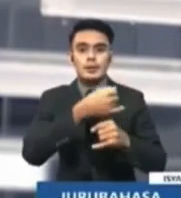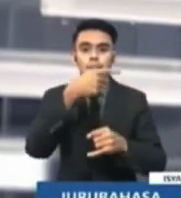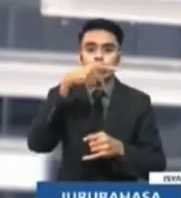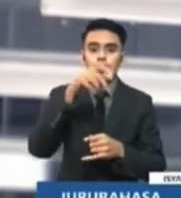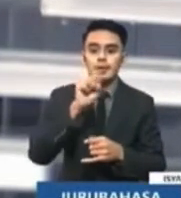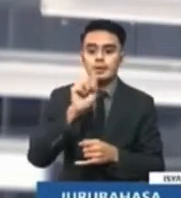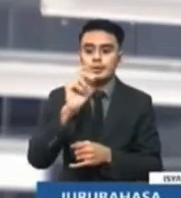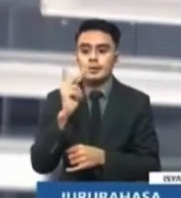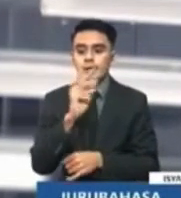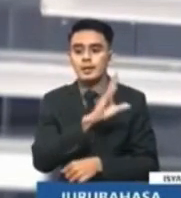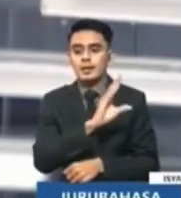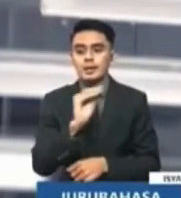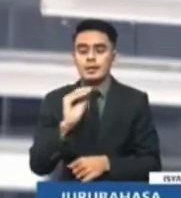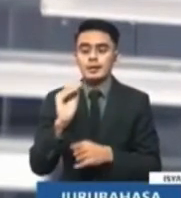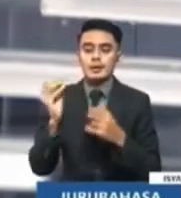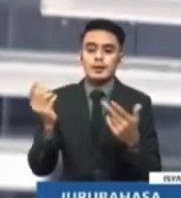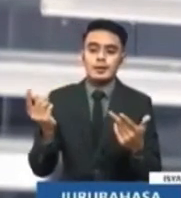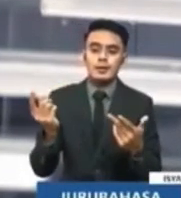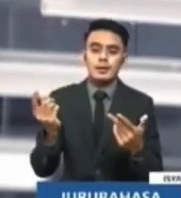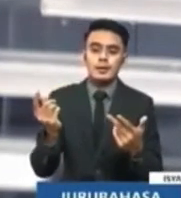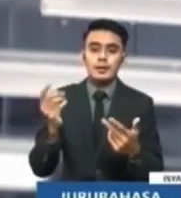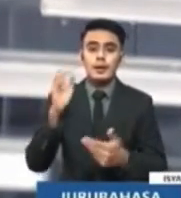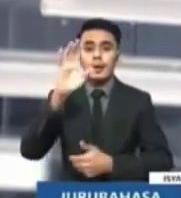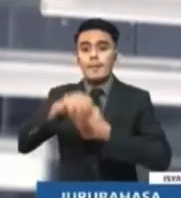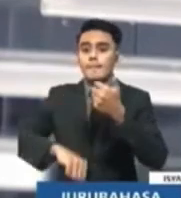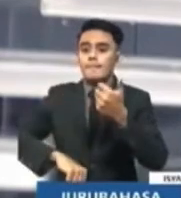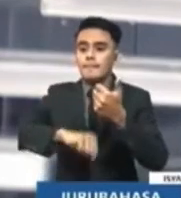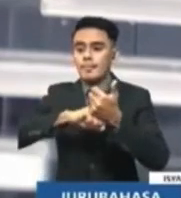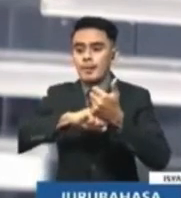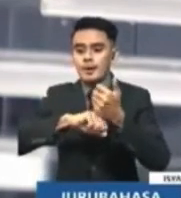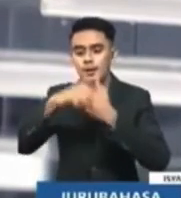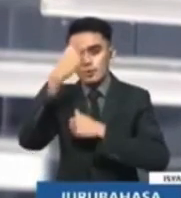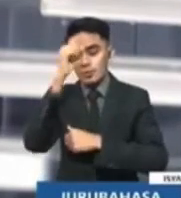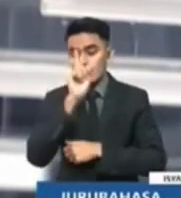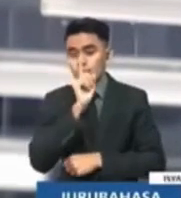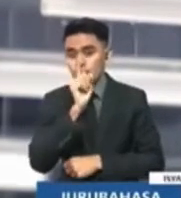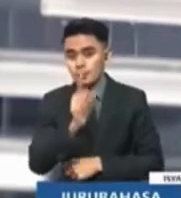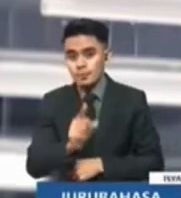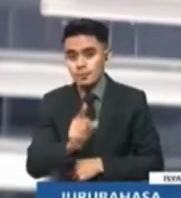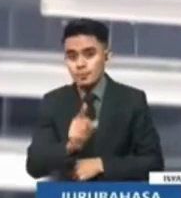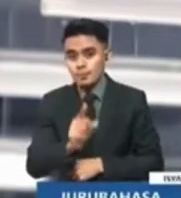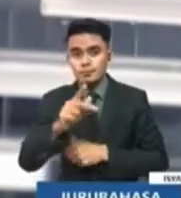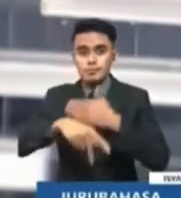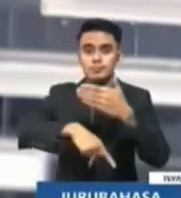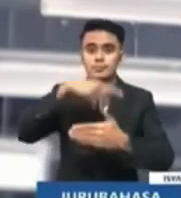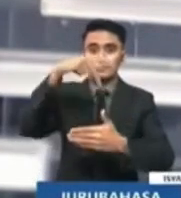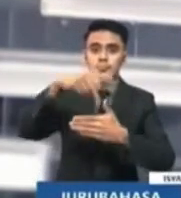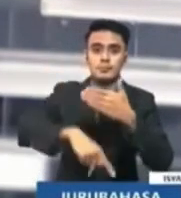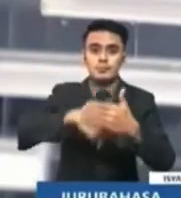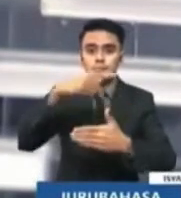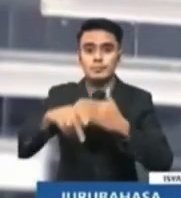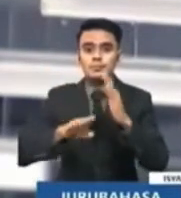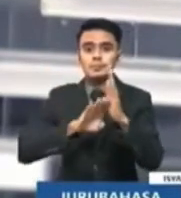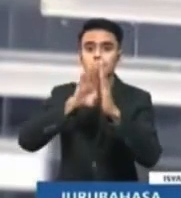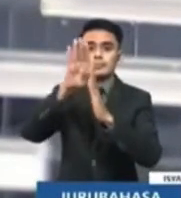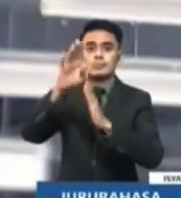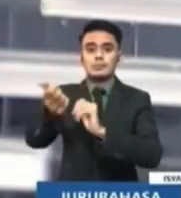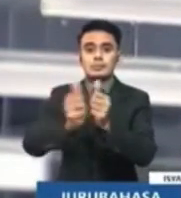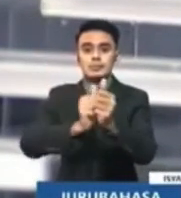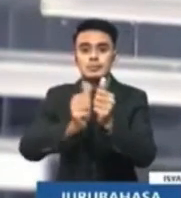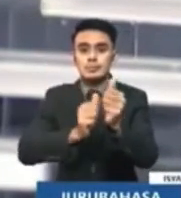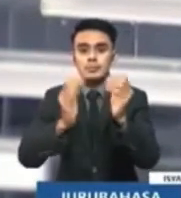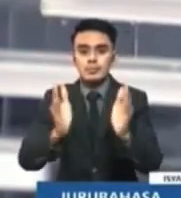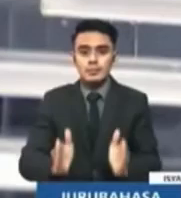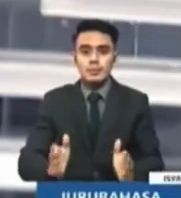PSK dan juga kesinambungan pernajaan dalam memastikan program-program pembangunan atlet